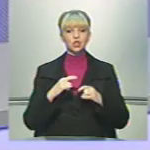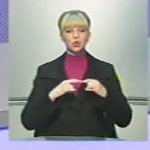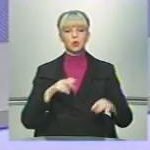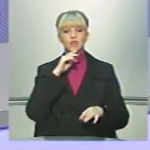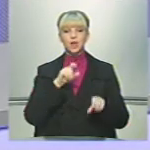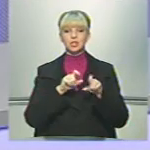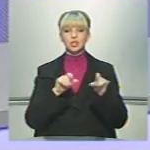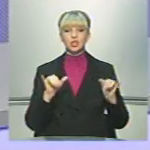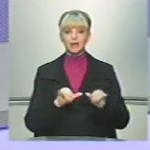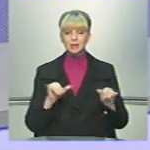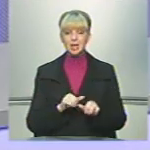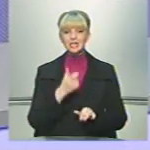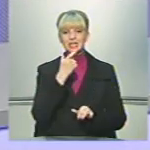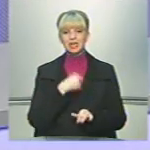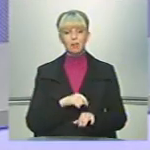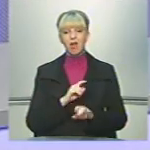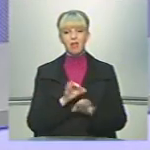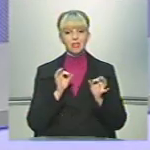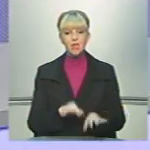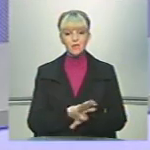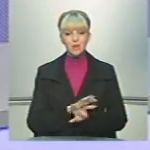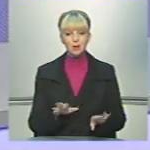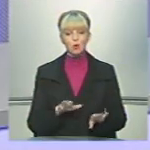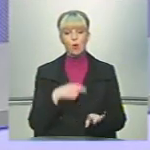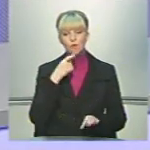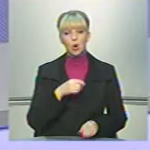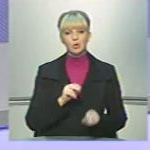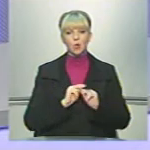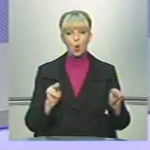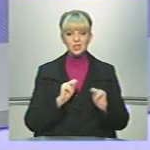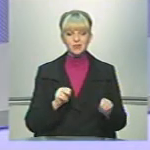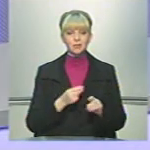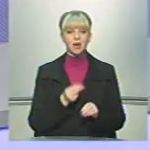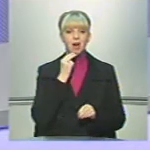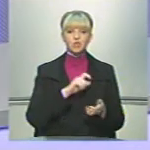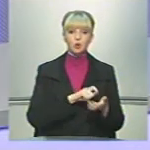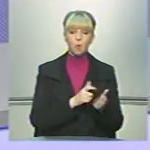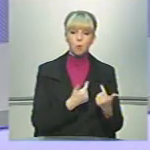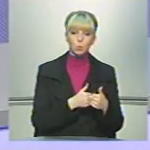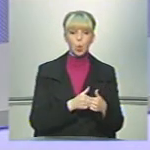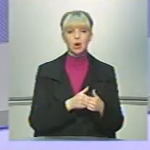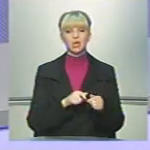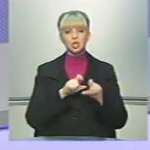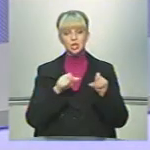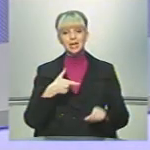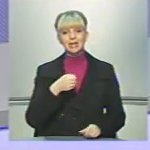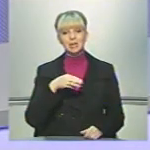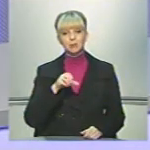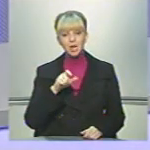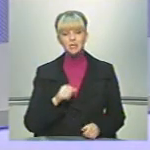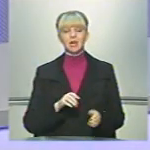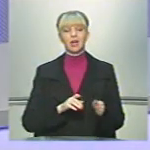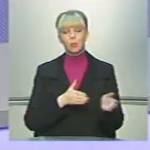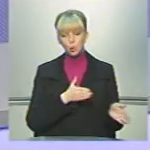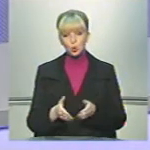чернівецьких шкільних їдальнях себе не виправдали, кажуть освітяни. Тож у харчоблоках шкіл та гімназій продовжують готувати